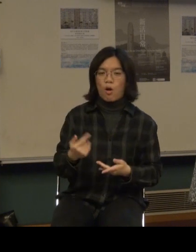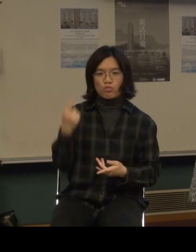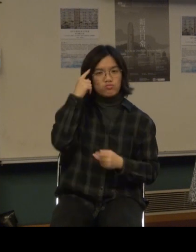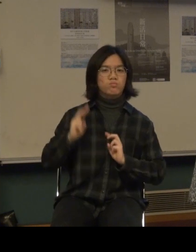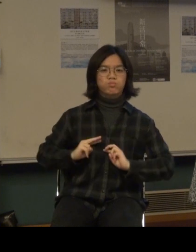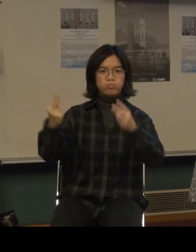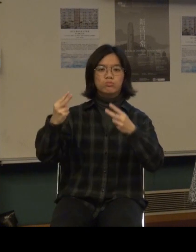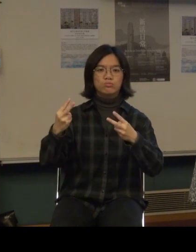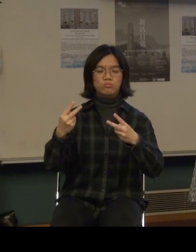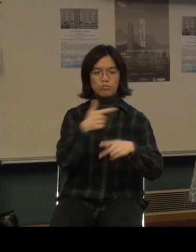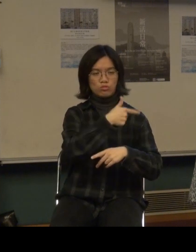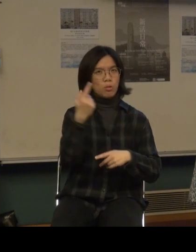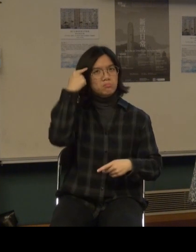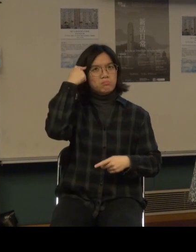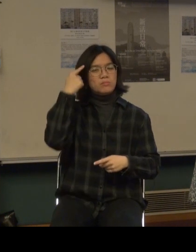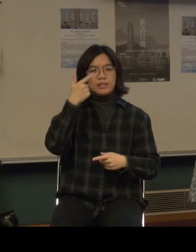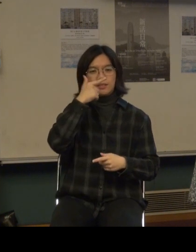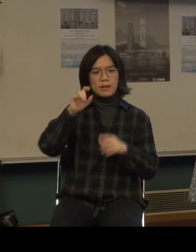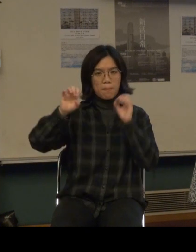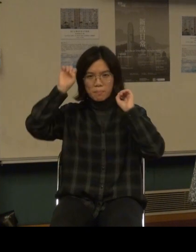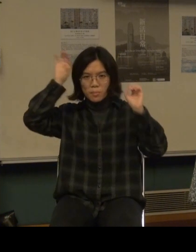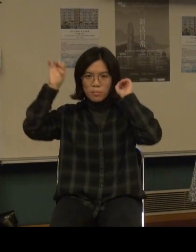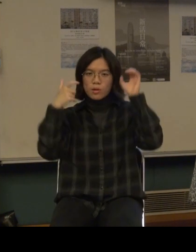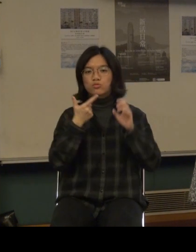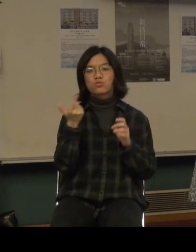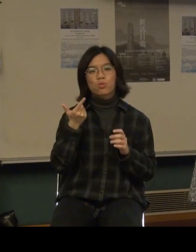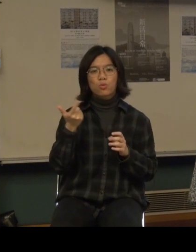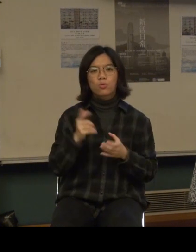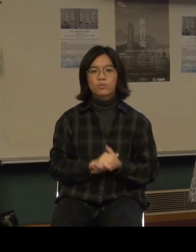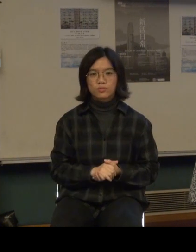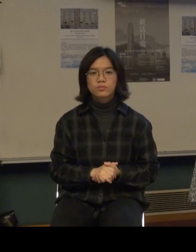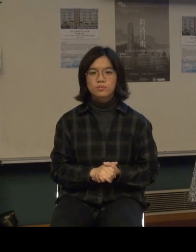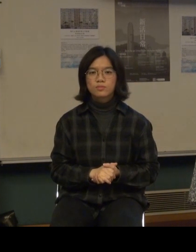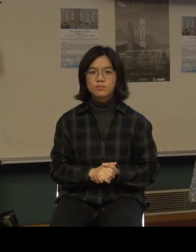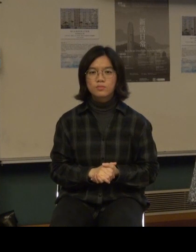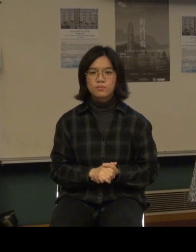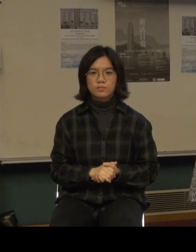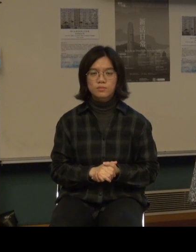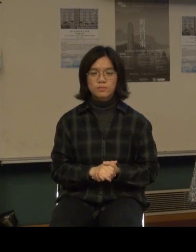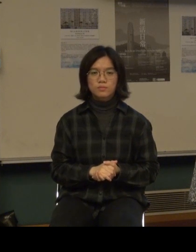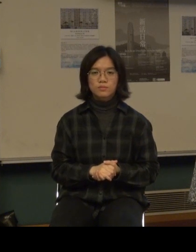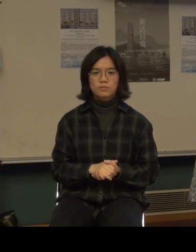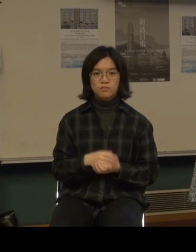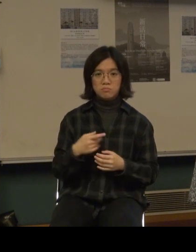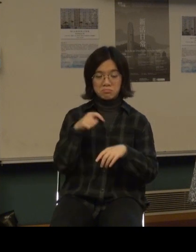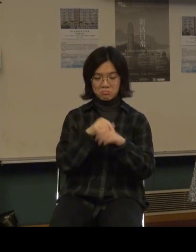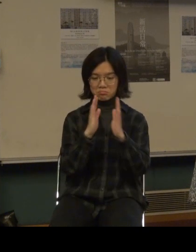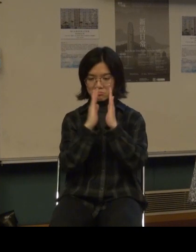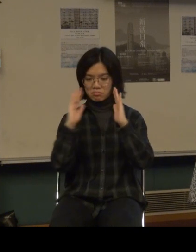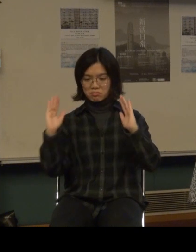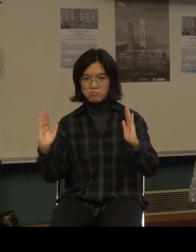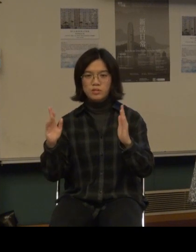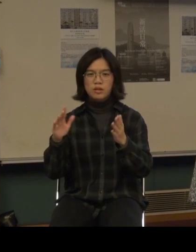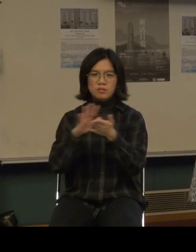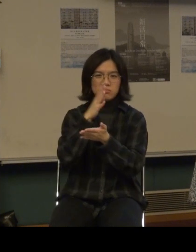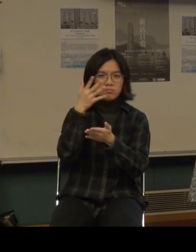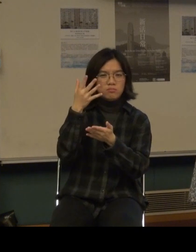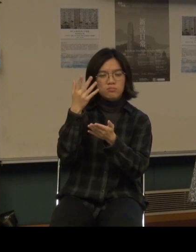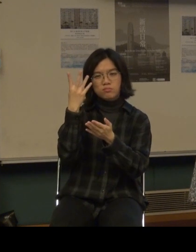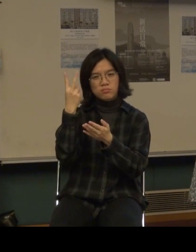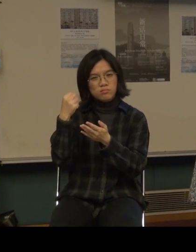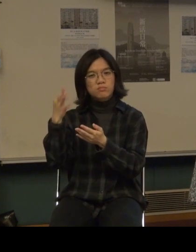這些呢在同一時間好幾十年呢，我們會見到很多不同的百花齊放的風